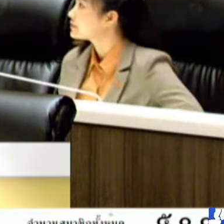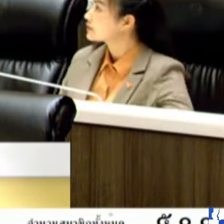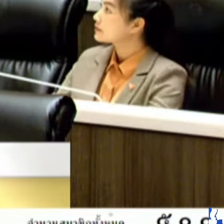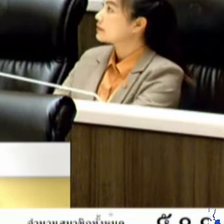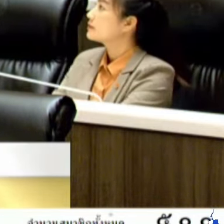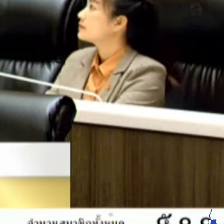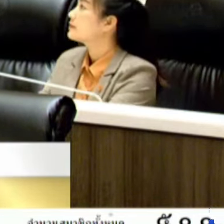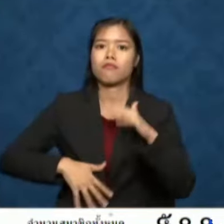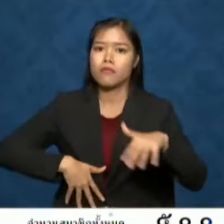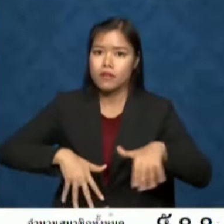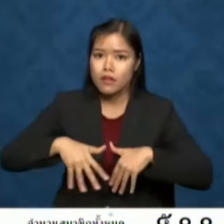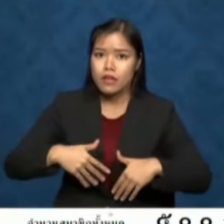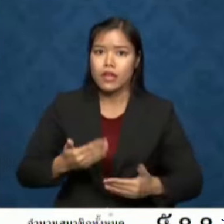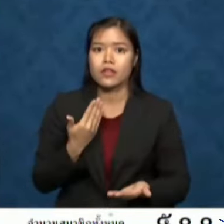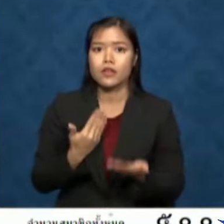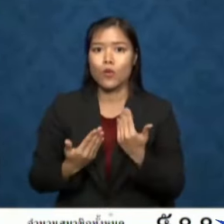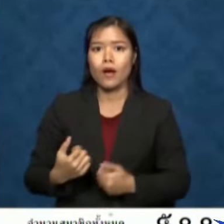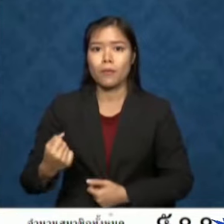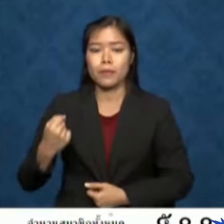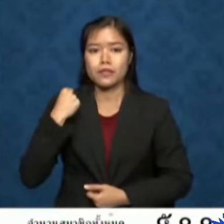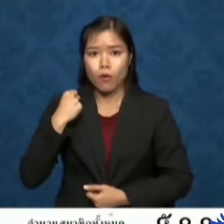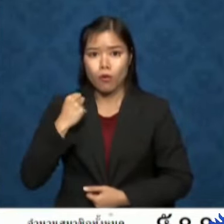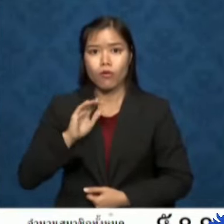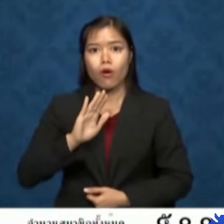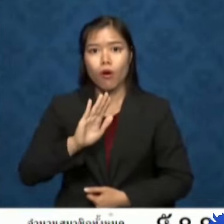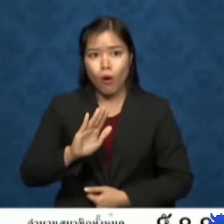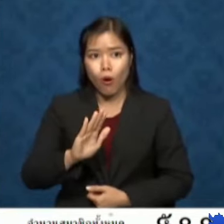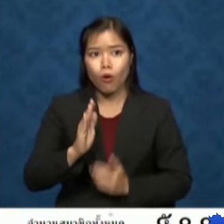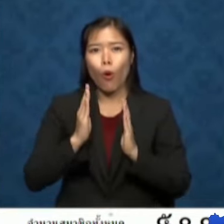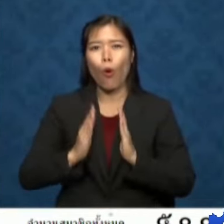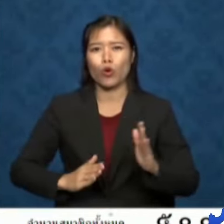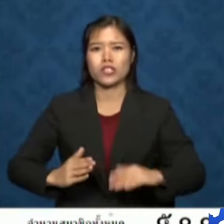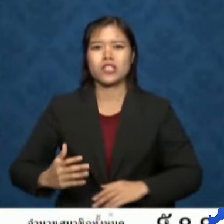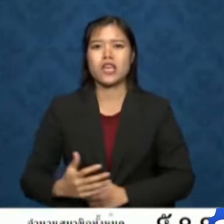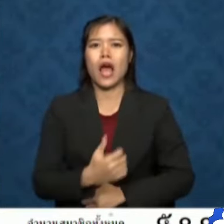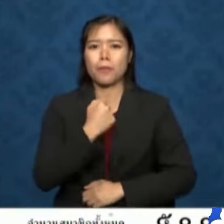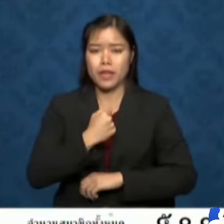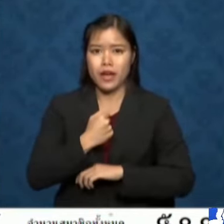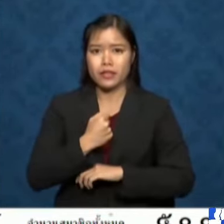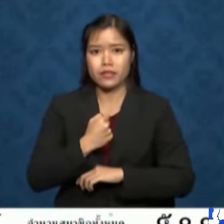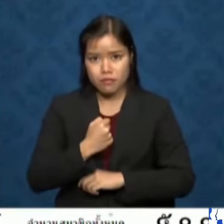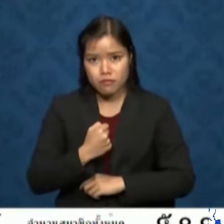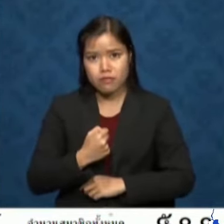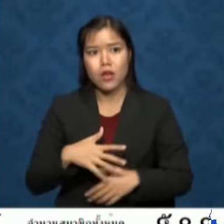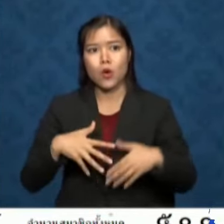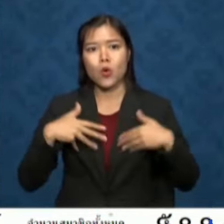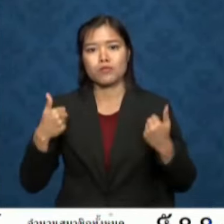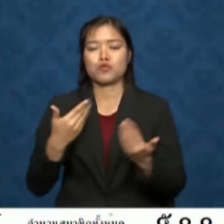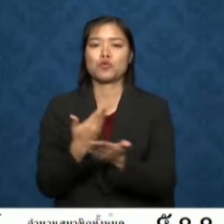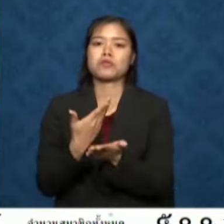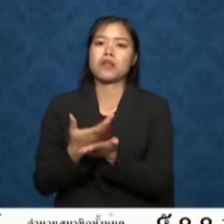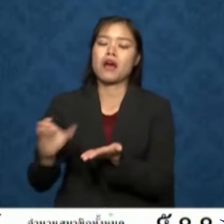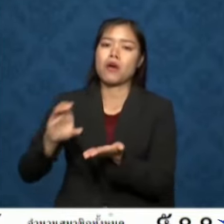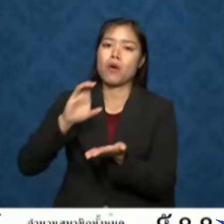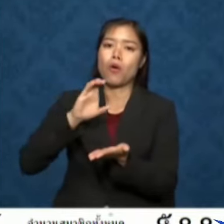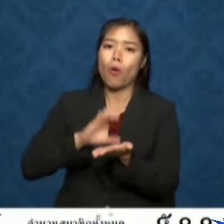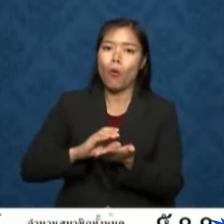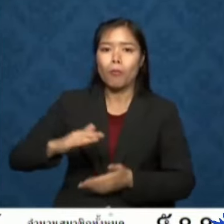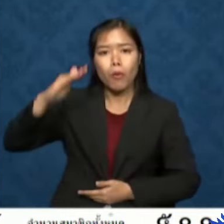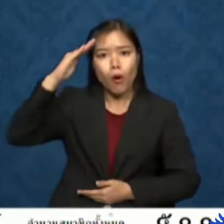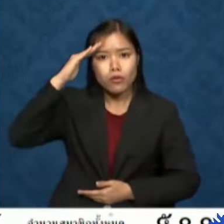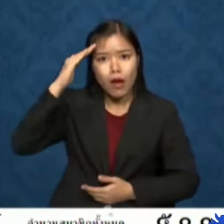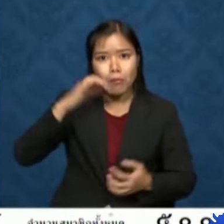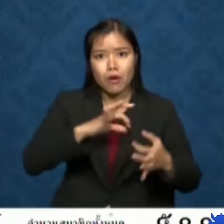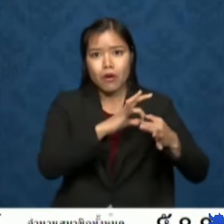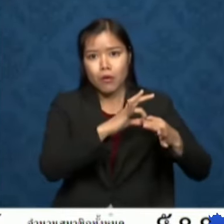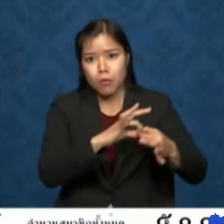ชนหรือว่าเพื่อความมั่นคงมั่งคั่งของผู้ที่มีอำนาจในการเสพสุขจากงบกองทัพมีการสืบทอดอำนาจ